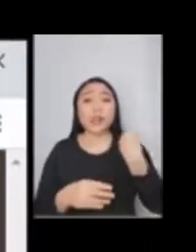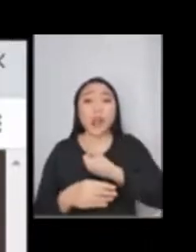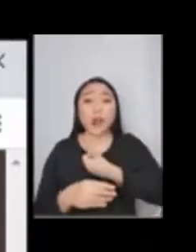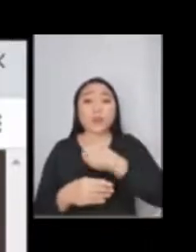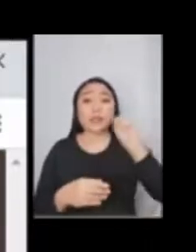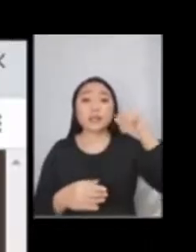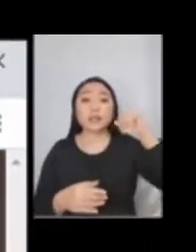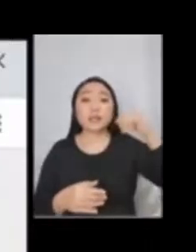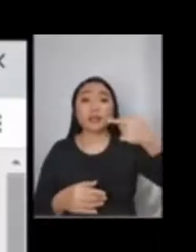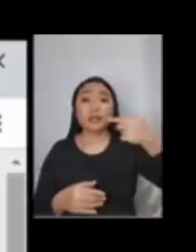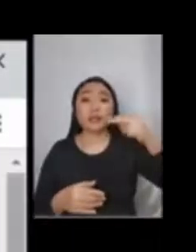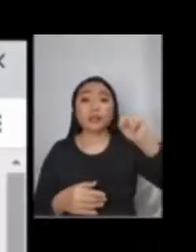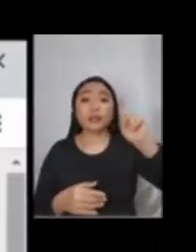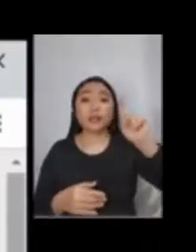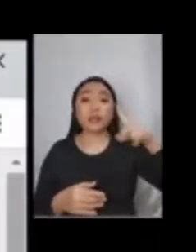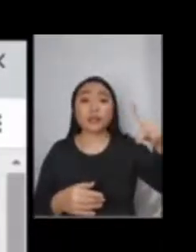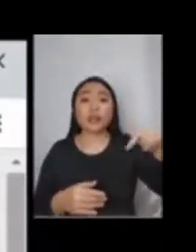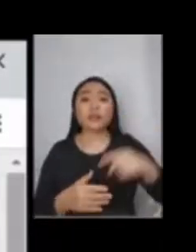Okay?